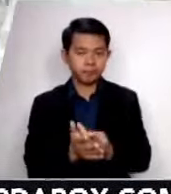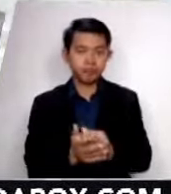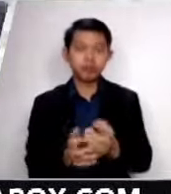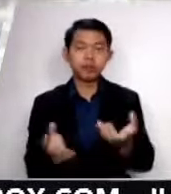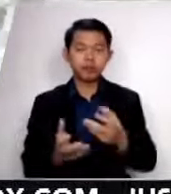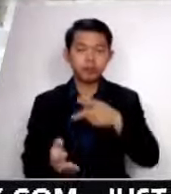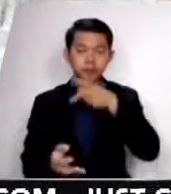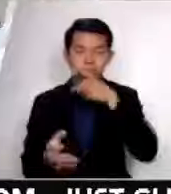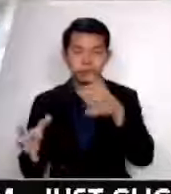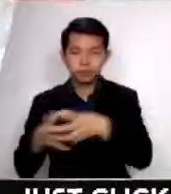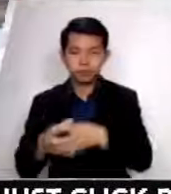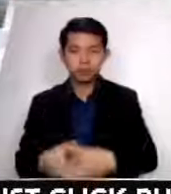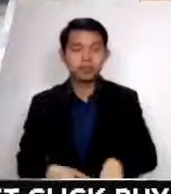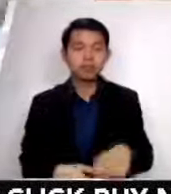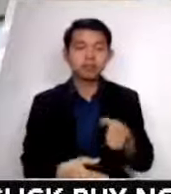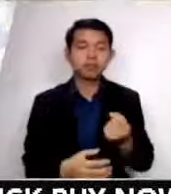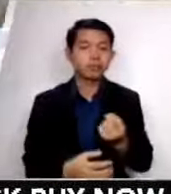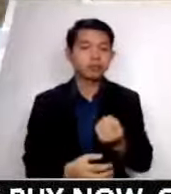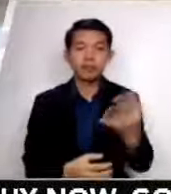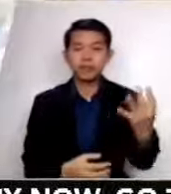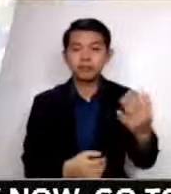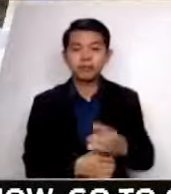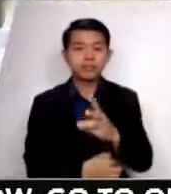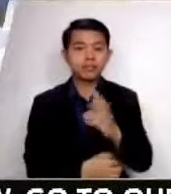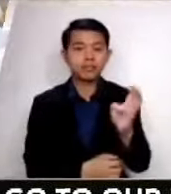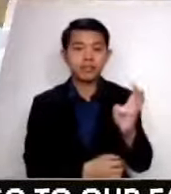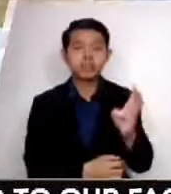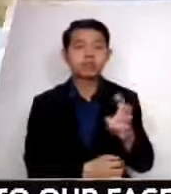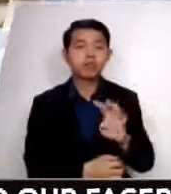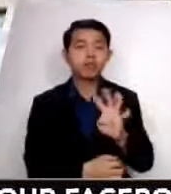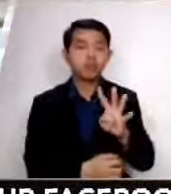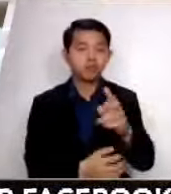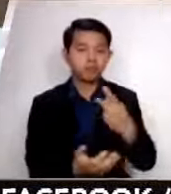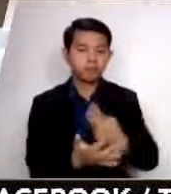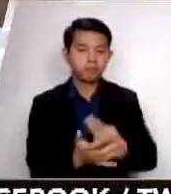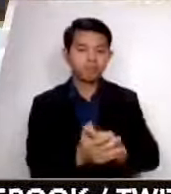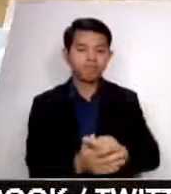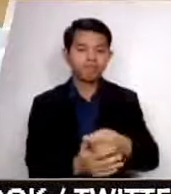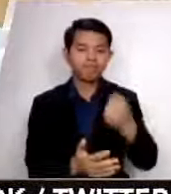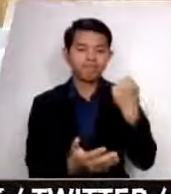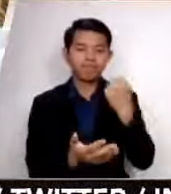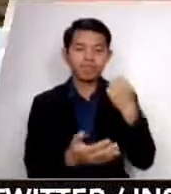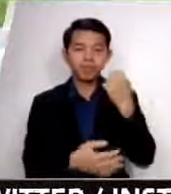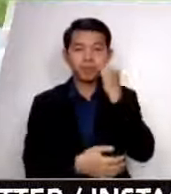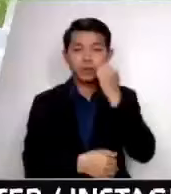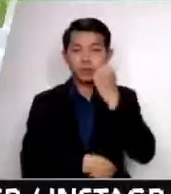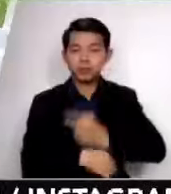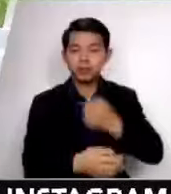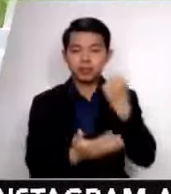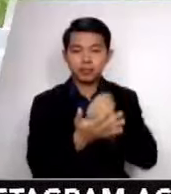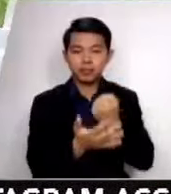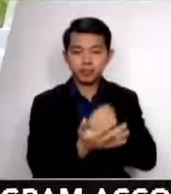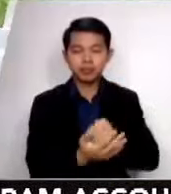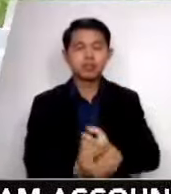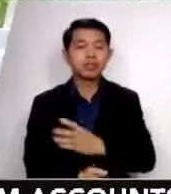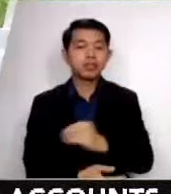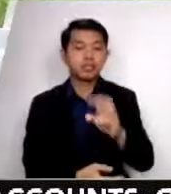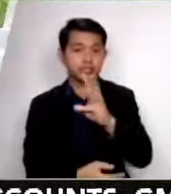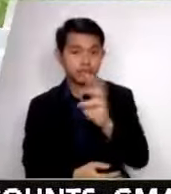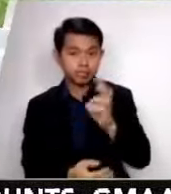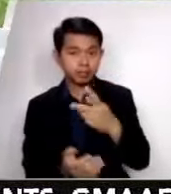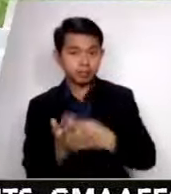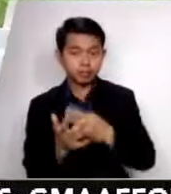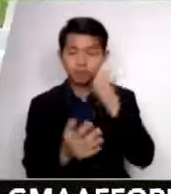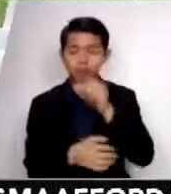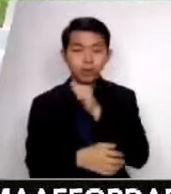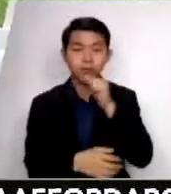645 pesos na ang arawang sahod ng mga nasa non-agriculture industry. 608 pesos naman sa mga nasa agriculture sector,